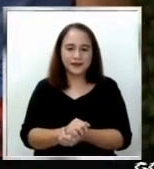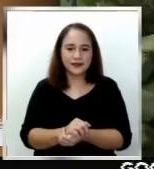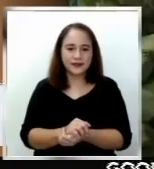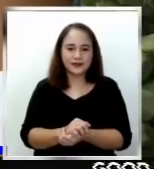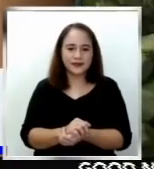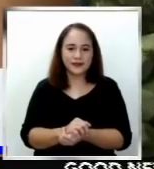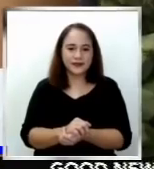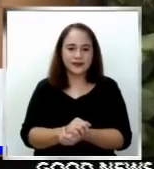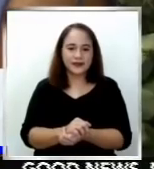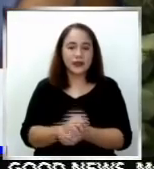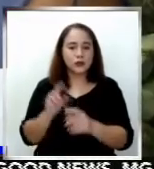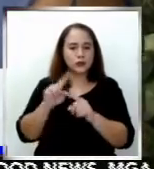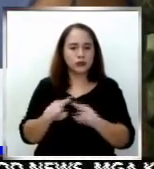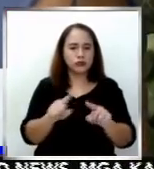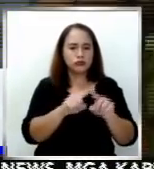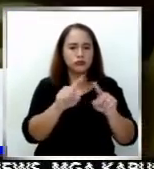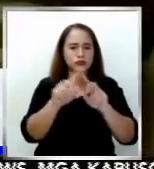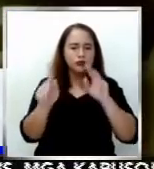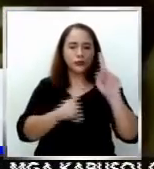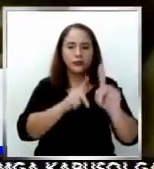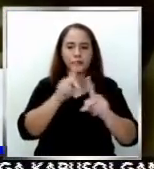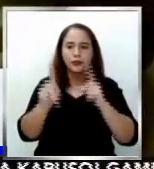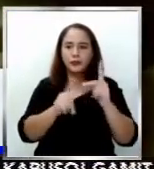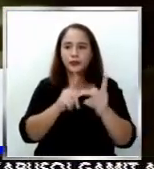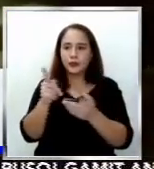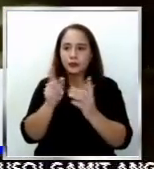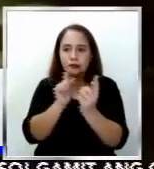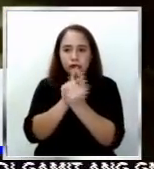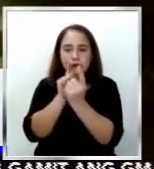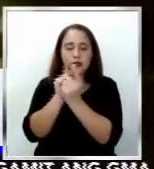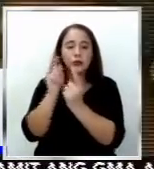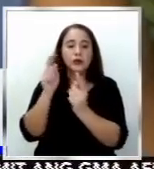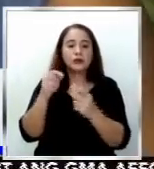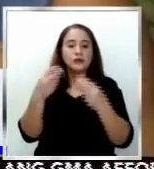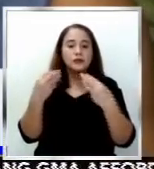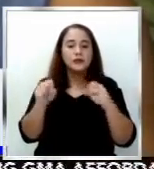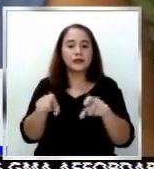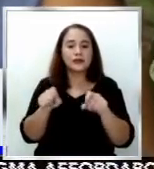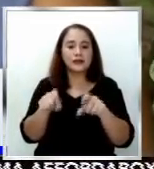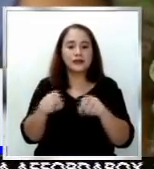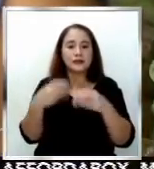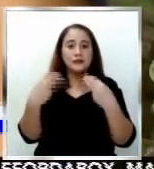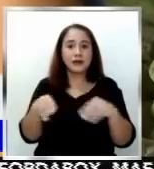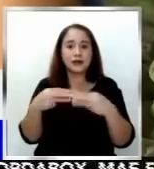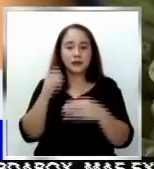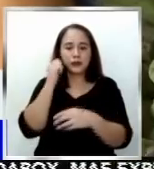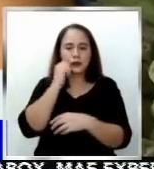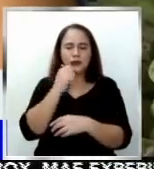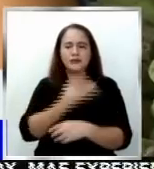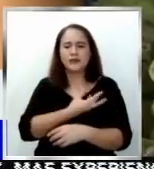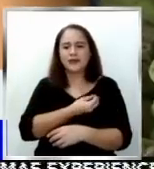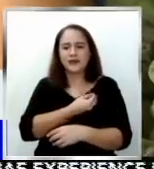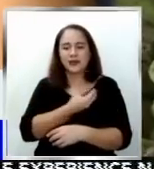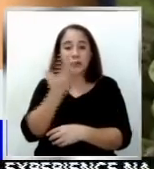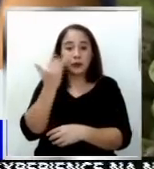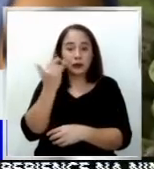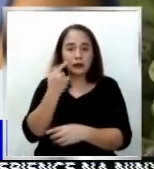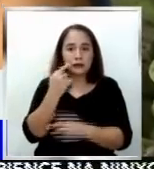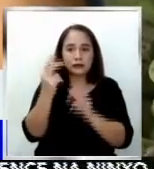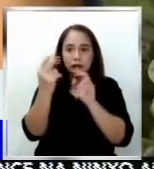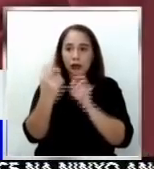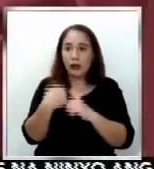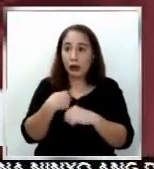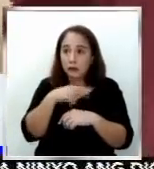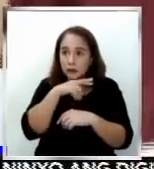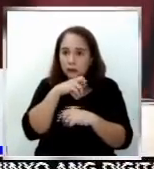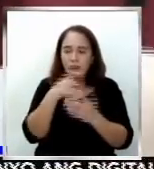Iba't ibang tao ang nakakaharap ni Reden sa pagtitinda sa palengke kada araw. Medyo natatakot ka mamaya kasi yung kaharap mo may virus na pala, di natin